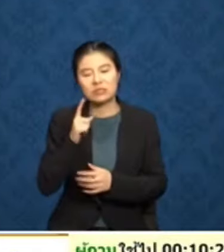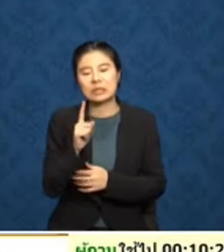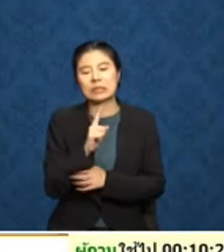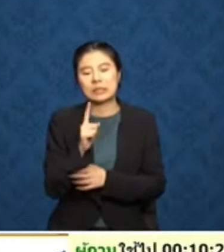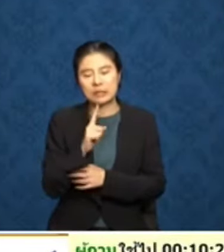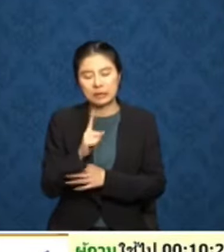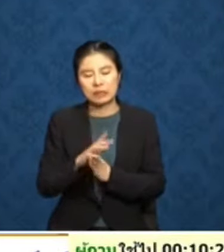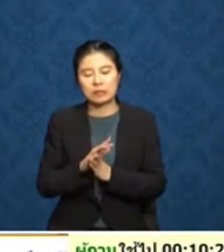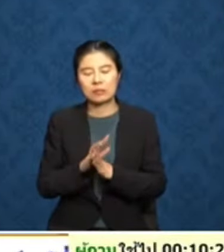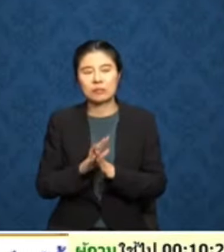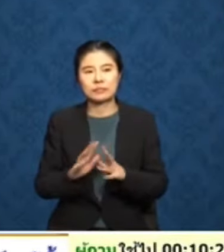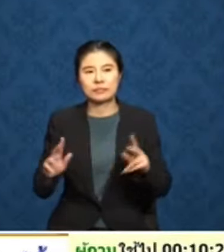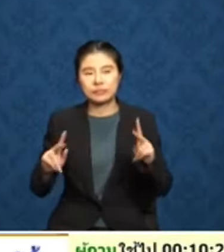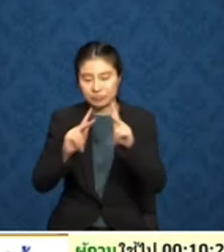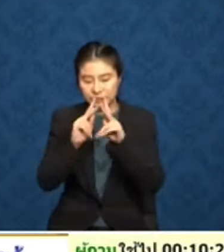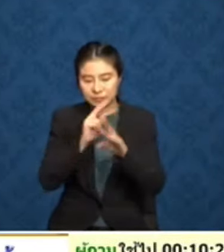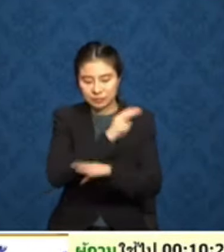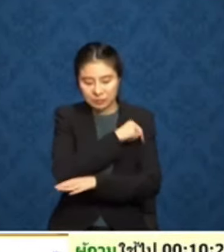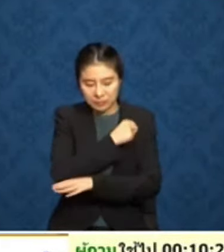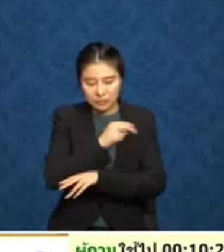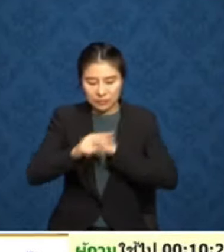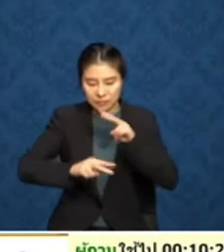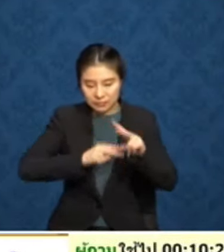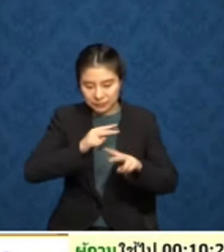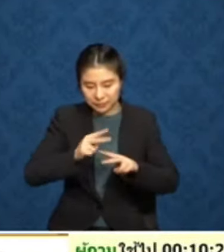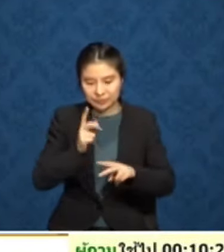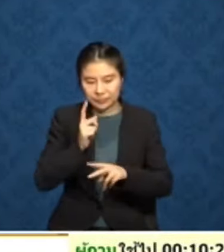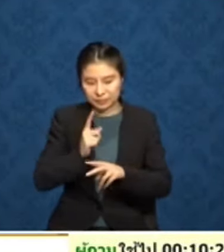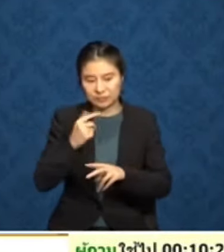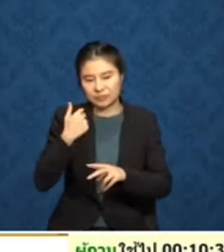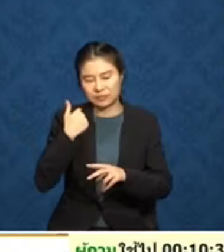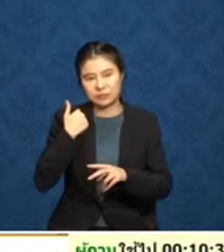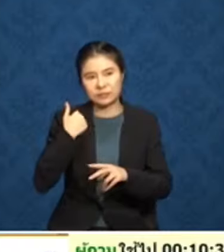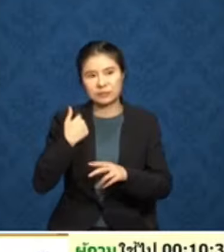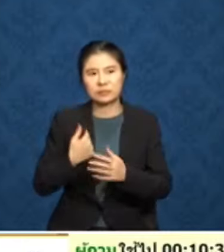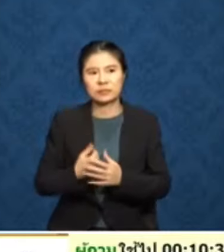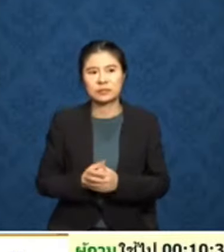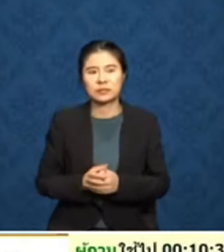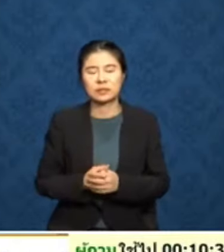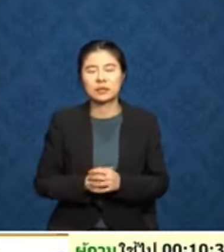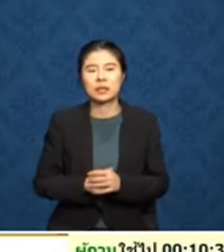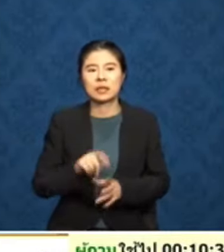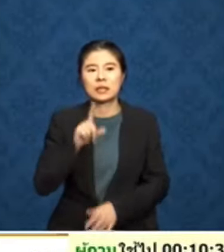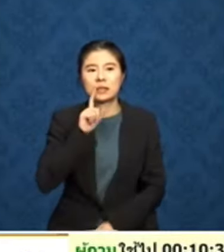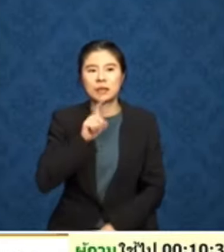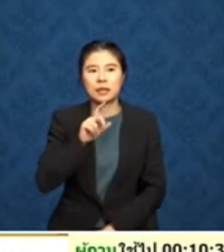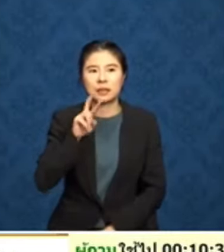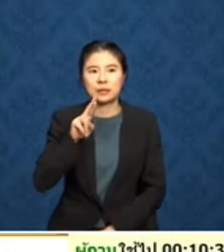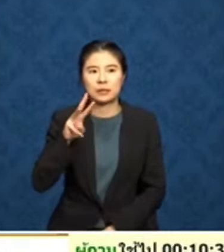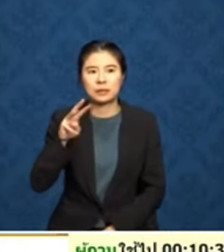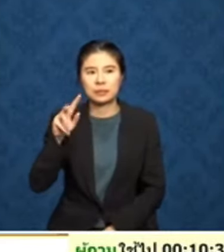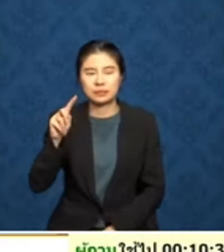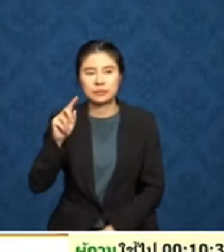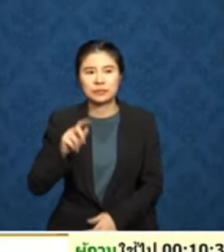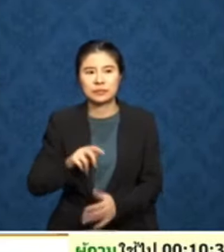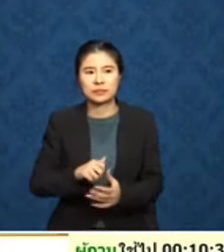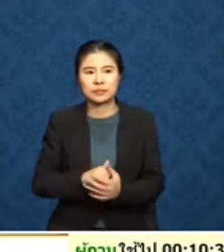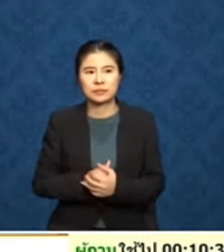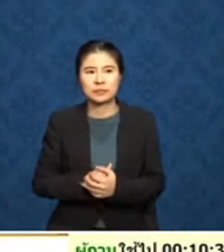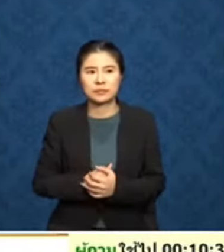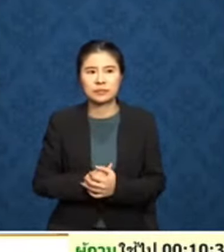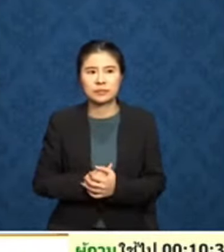ขึ้นในกระบวนการสาธารณสุขทีนี้ที่ฉันก็อยากจะถามท่านรัฐมนตรีค่ะว่าทั้งหมดเรื่องที่ดิฉันเล่